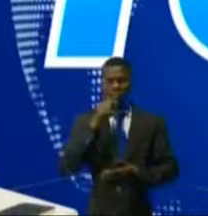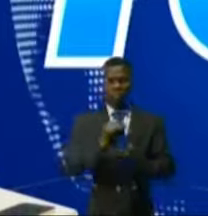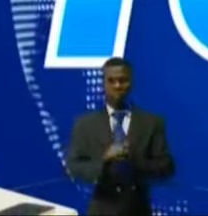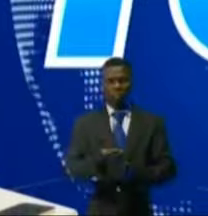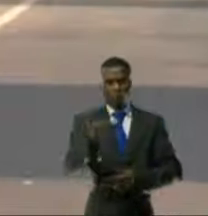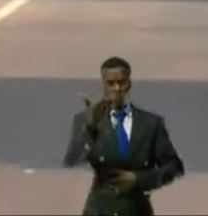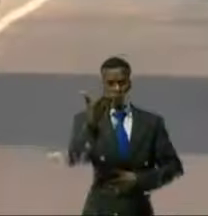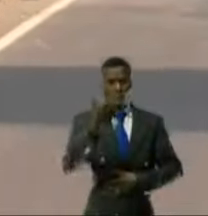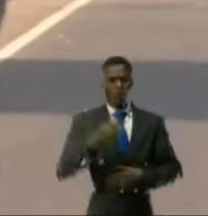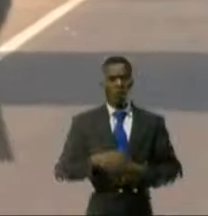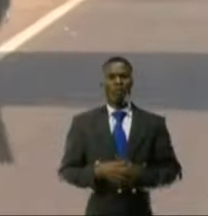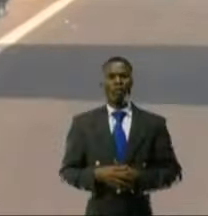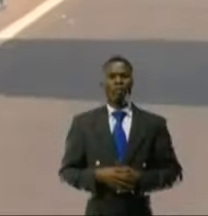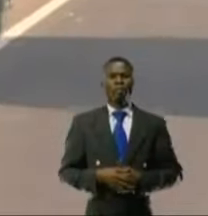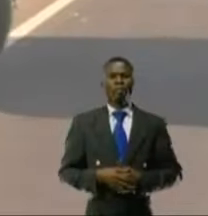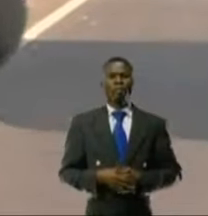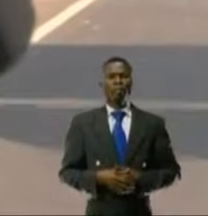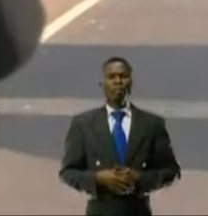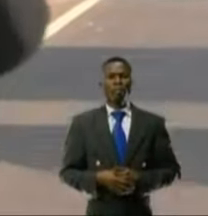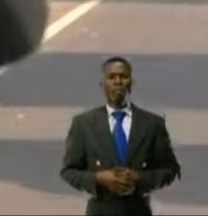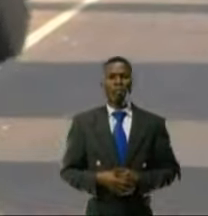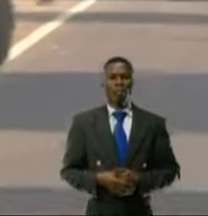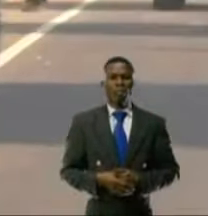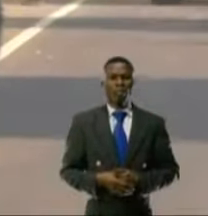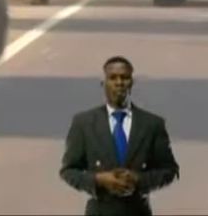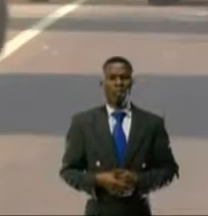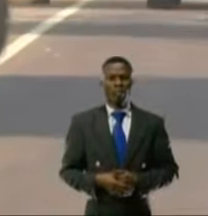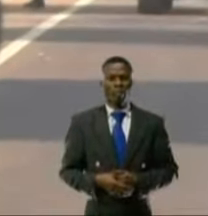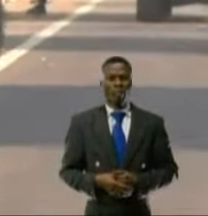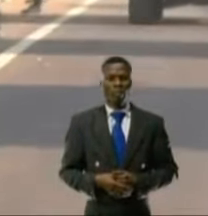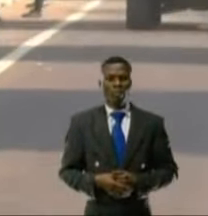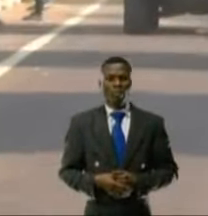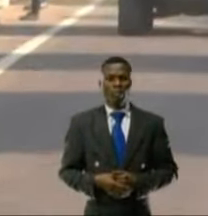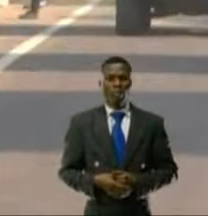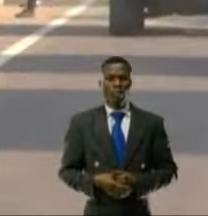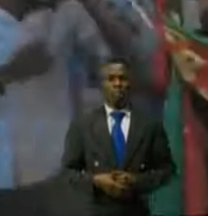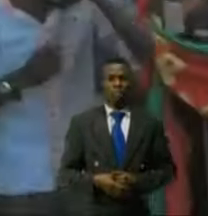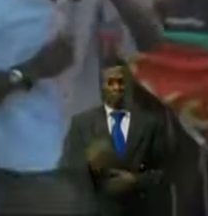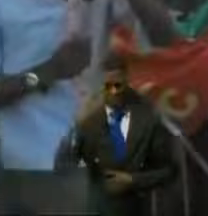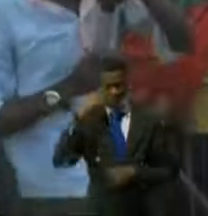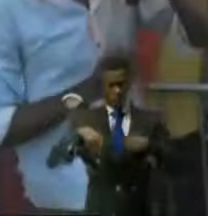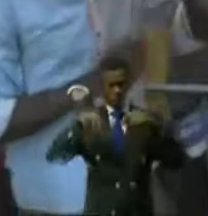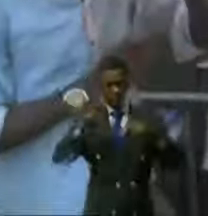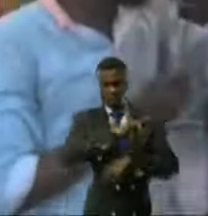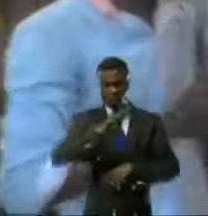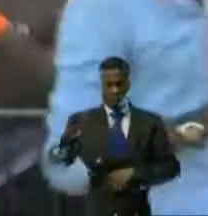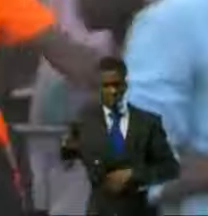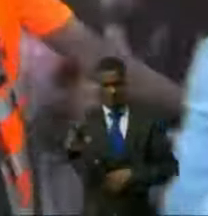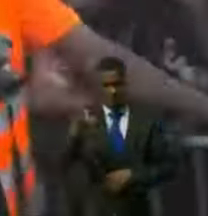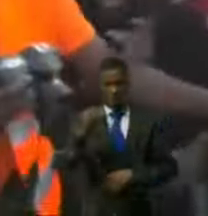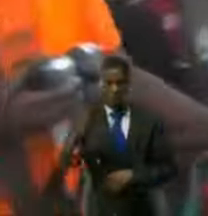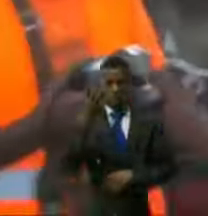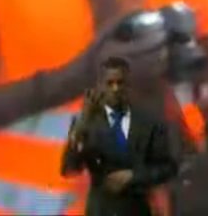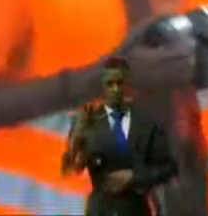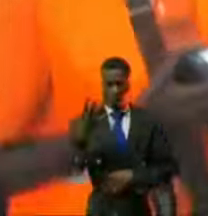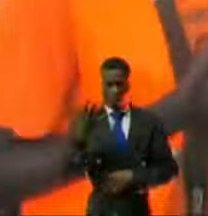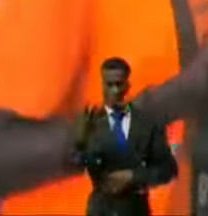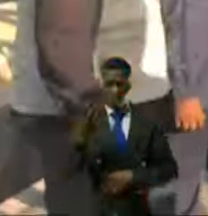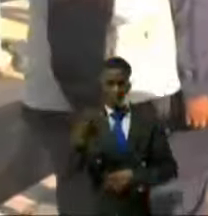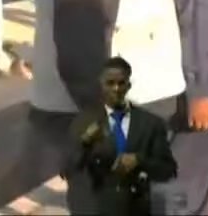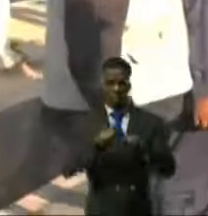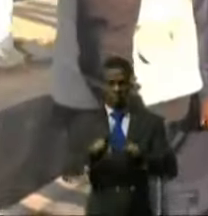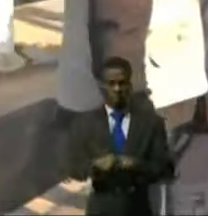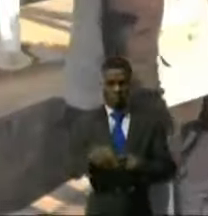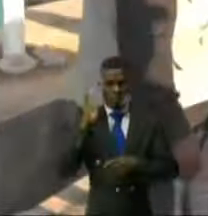Regardez. La fin des travaux était initialement prévue pour mai 2024. Voilà que la force des choses a poussé le maître